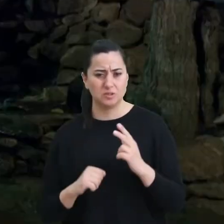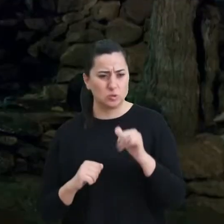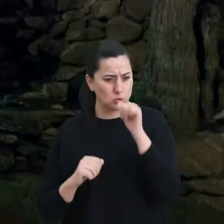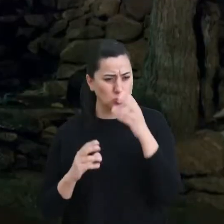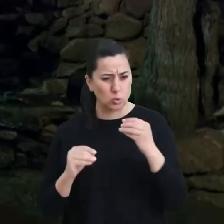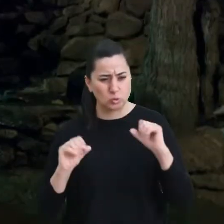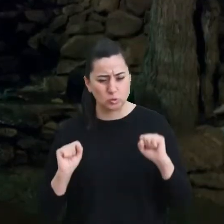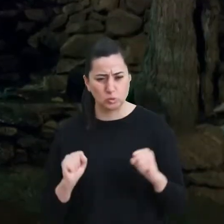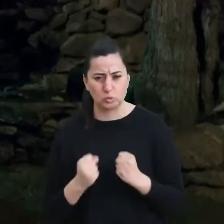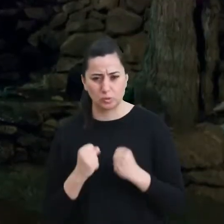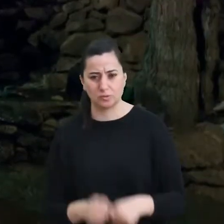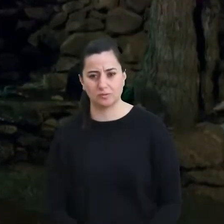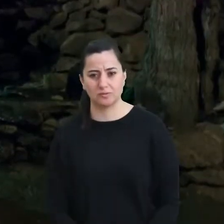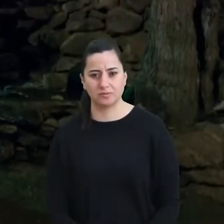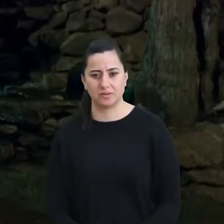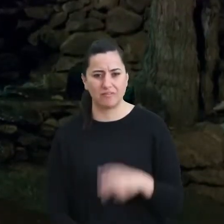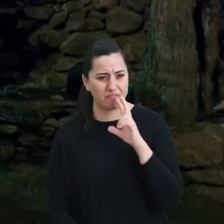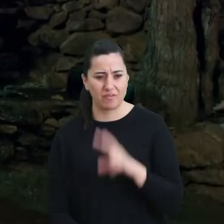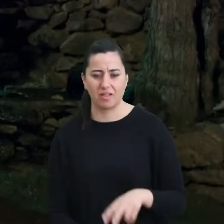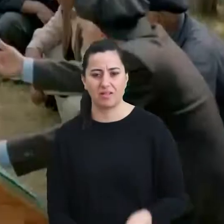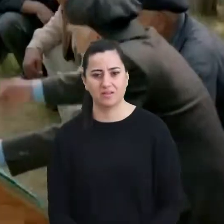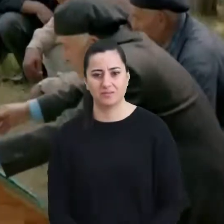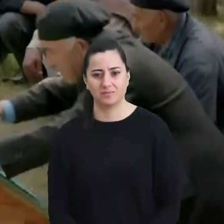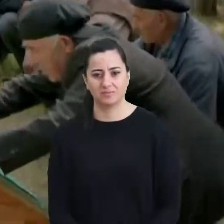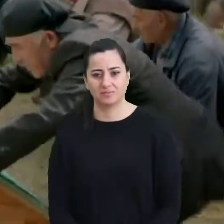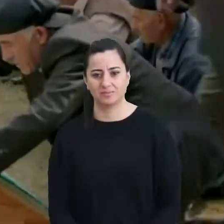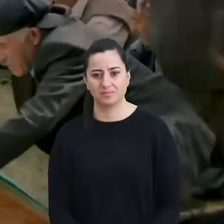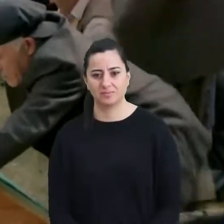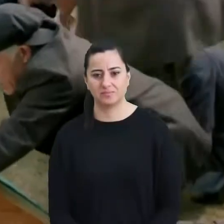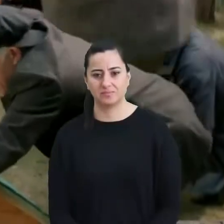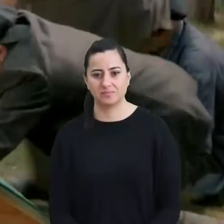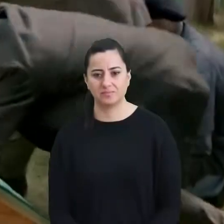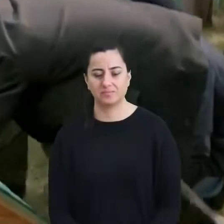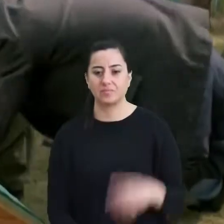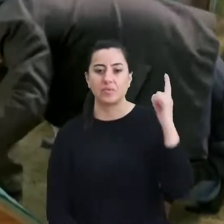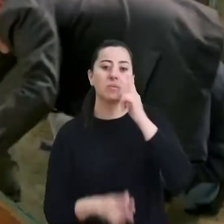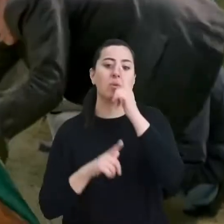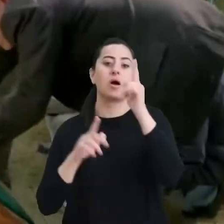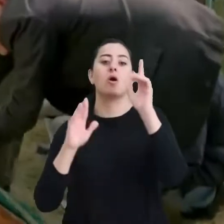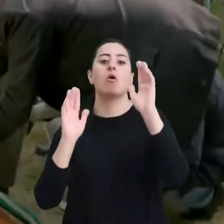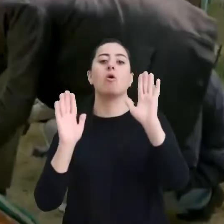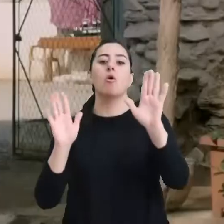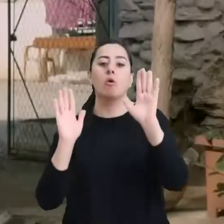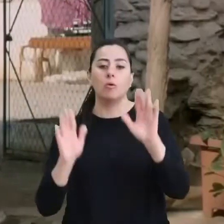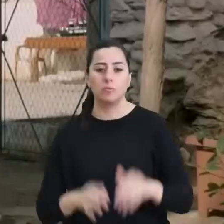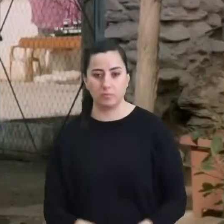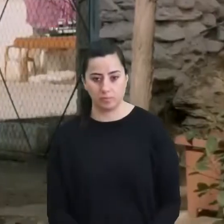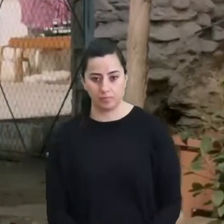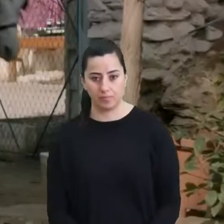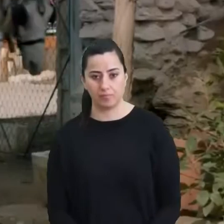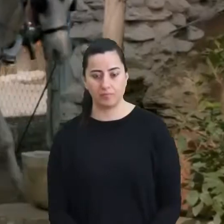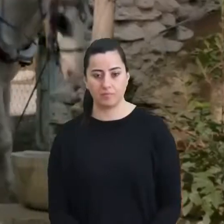Ölen suda buz gibiymiş valla. Cemaat Mevda'yı çukura taşırken sese doğru baktılar.